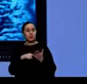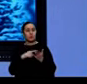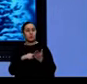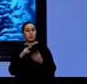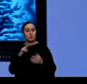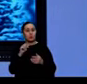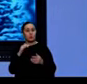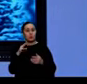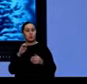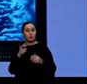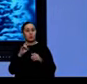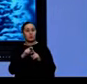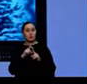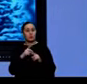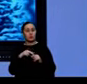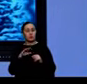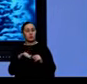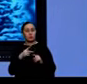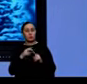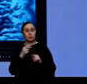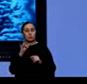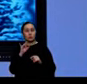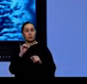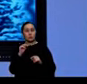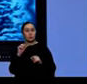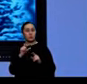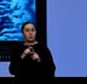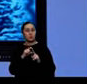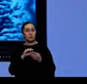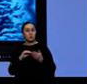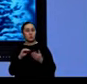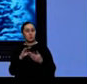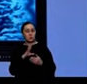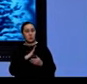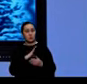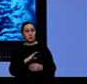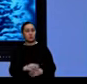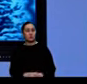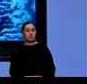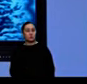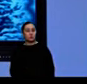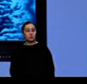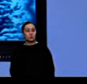Daftar so'zidan so'ng juda to'g'ri. Ruchka so'zini yozdingiz-a?